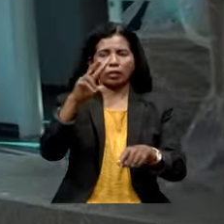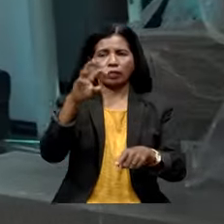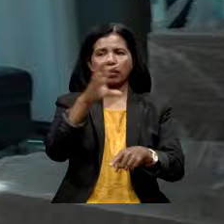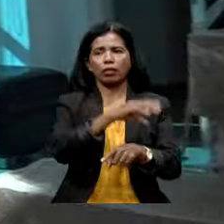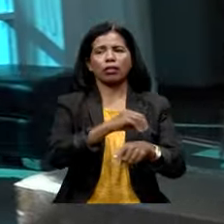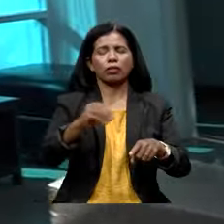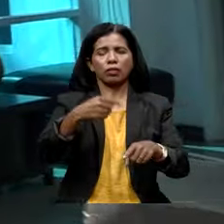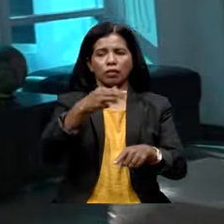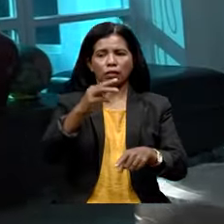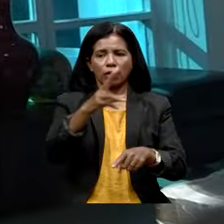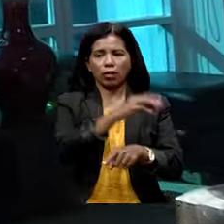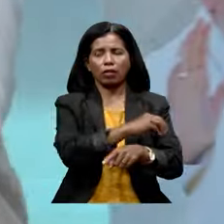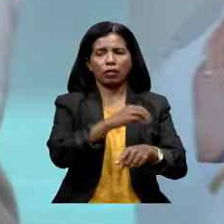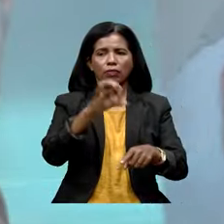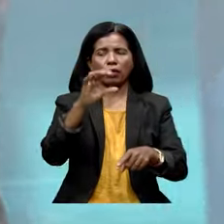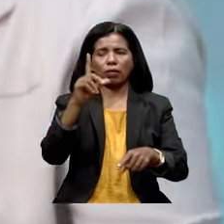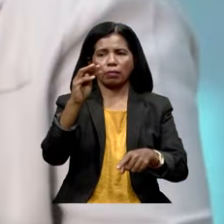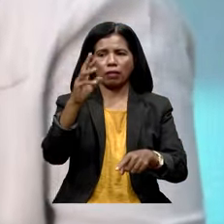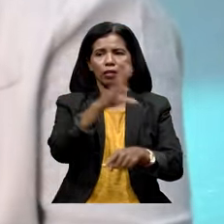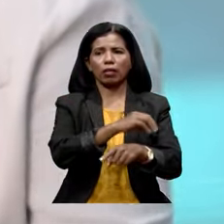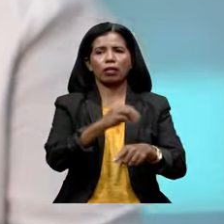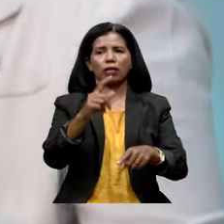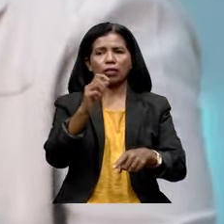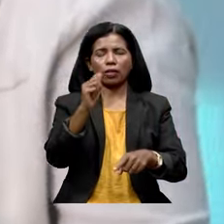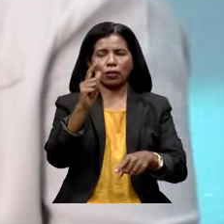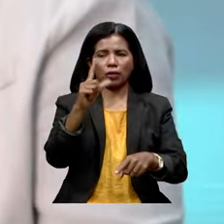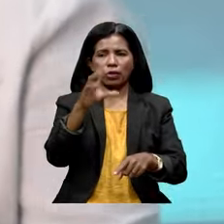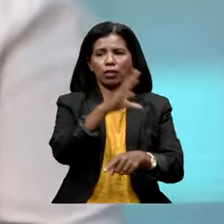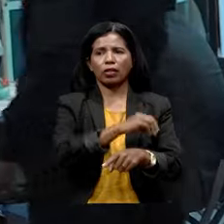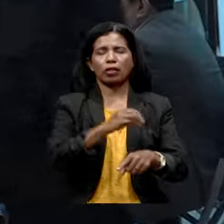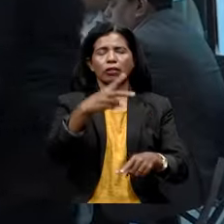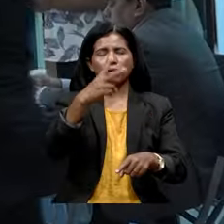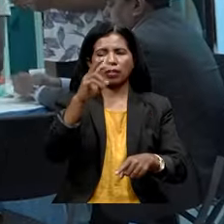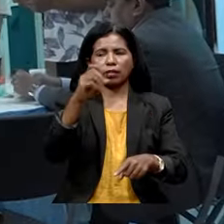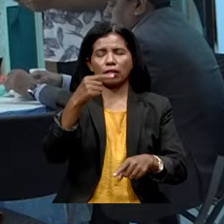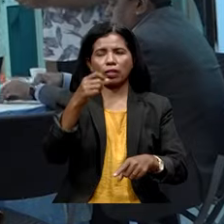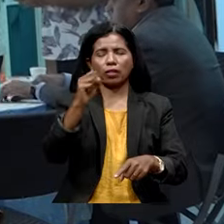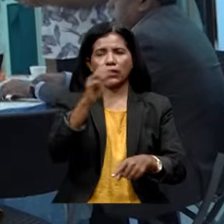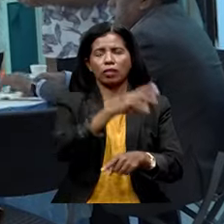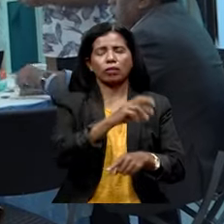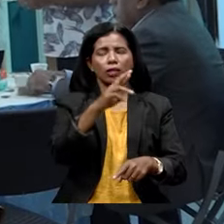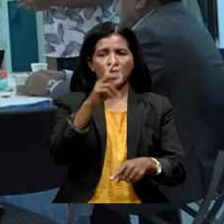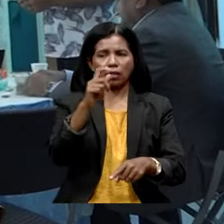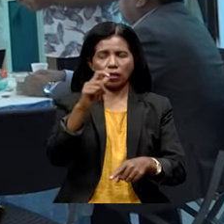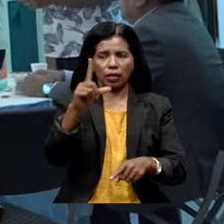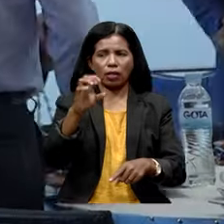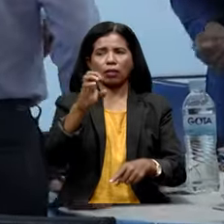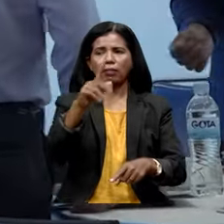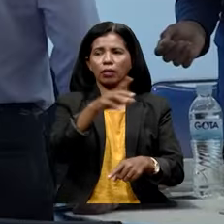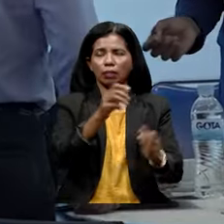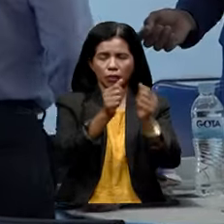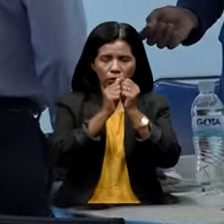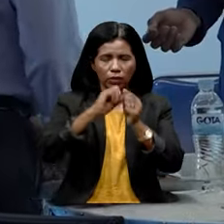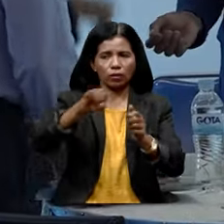husi Gemeni, Filomino Martins husi Tatoli IP, no Virginia dos Santos Silva husi Artetelia P, nebese amutu